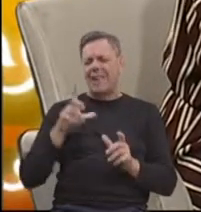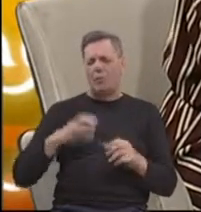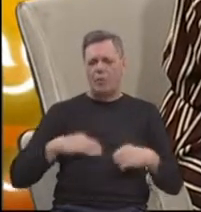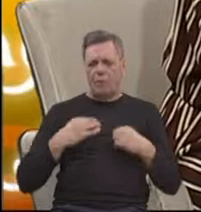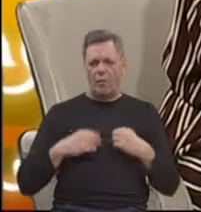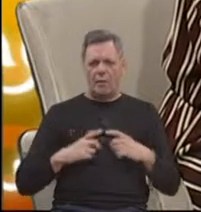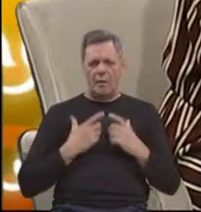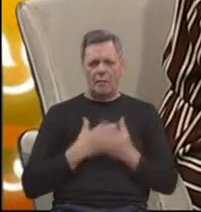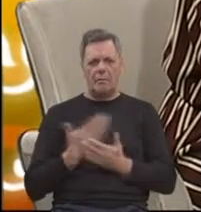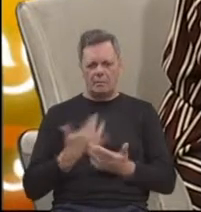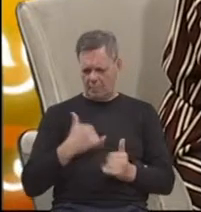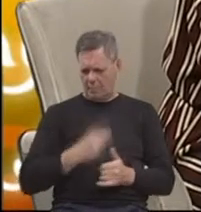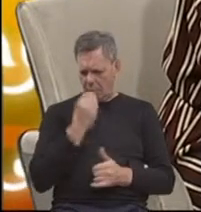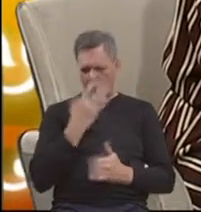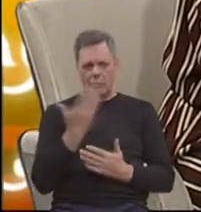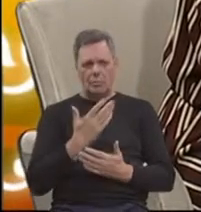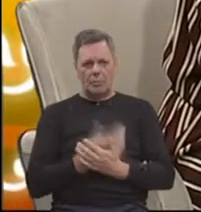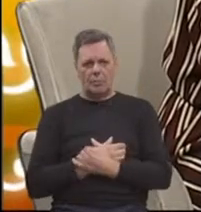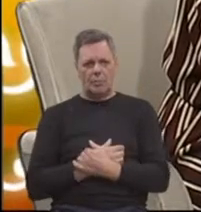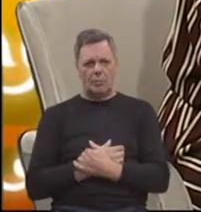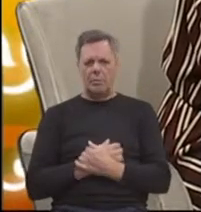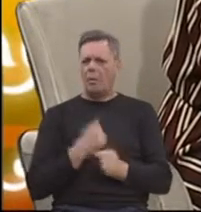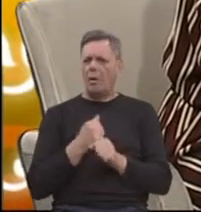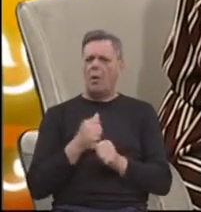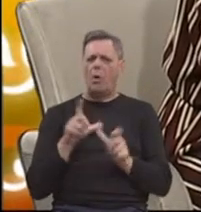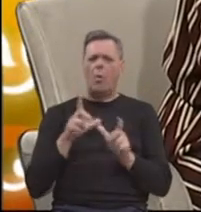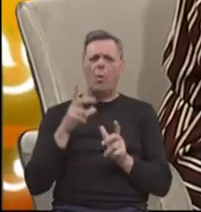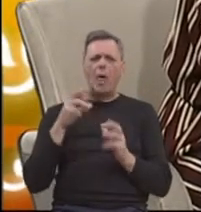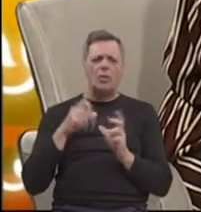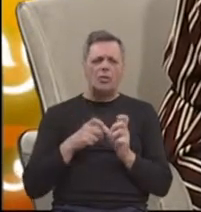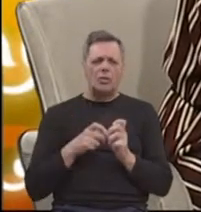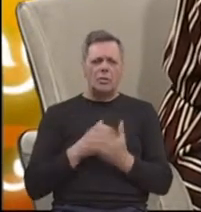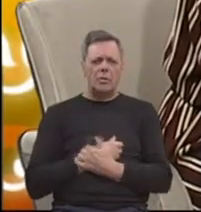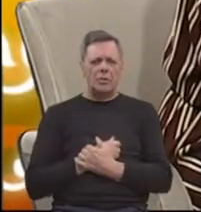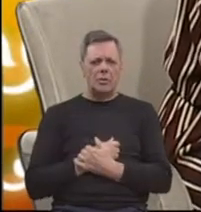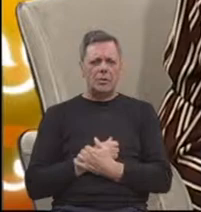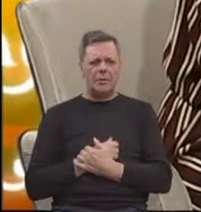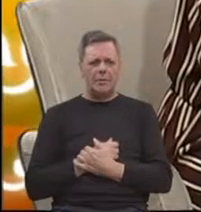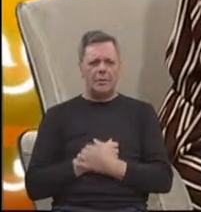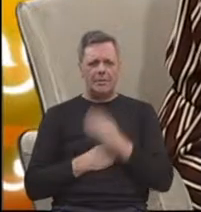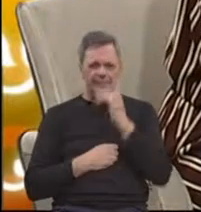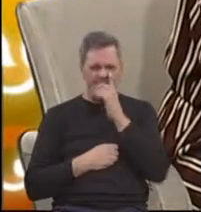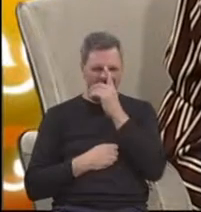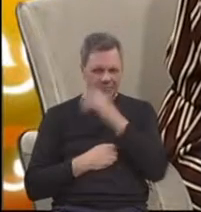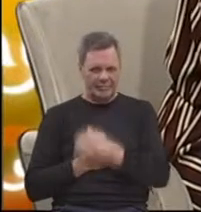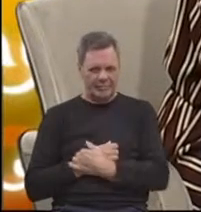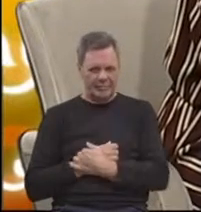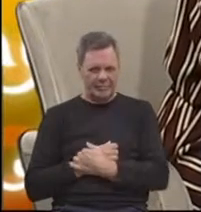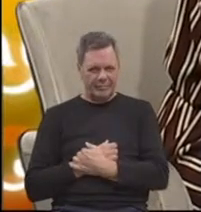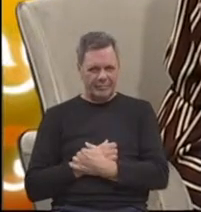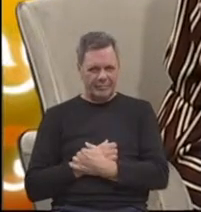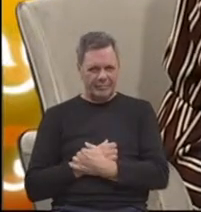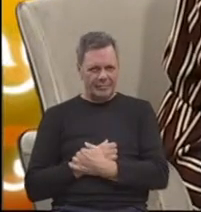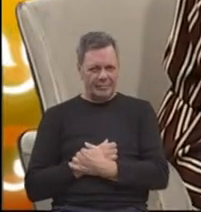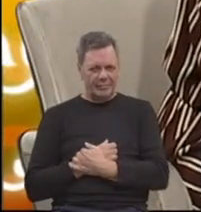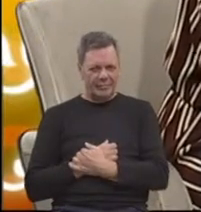danas? Što sam ručala? Neki gulaš sam ručala. Jučer možda? Znam što sam jučer, znam što sam jučer, bila jako fina. Ja